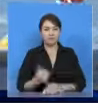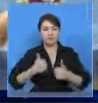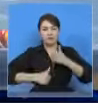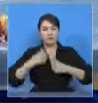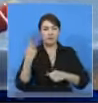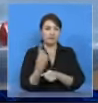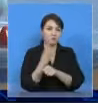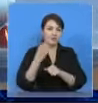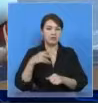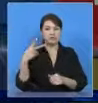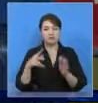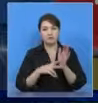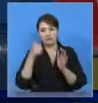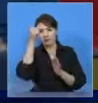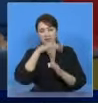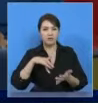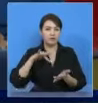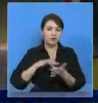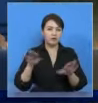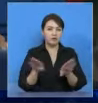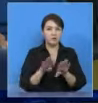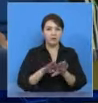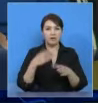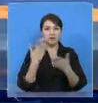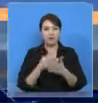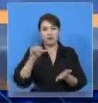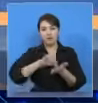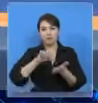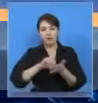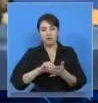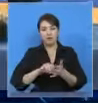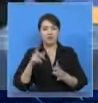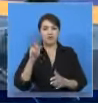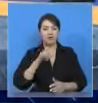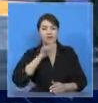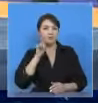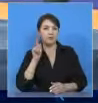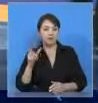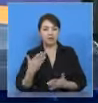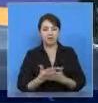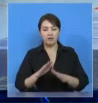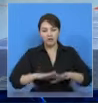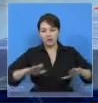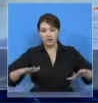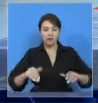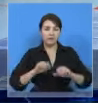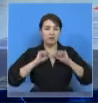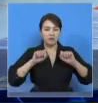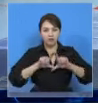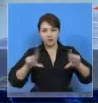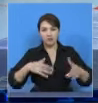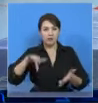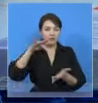стартовал 2017 году на городском уровне в текущем году в нем приняли участие около 100 подростков из детско-юношеских спортивных школ